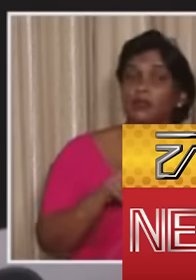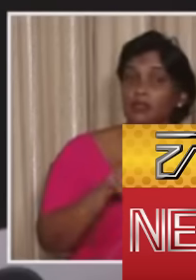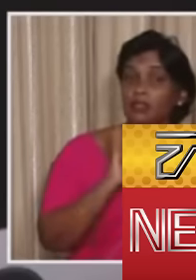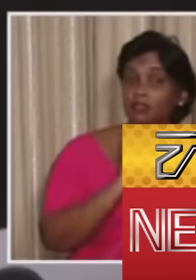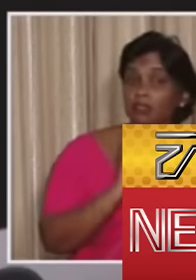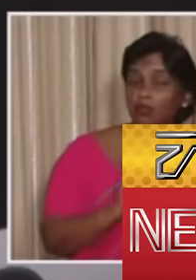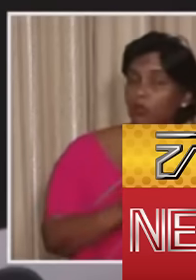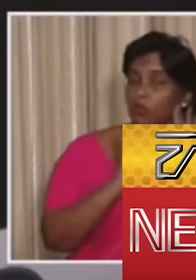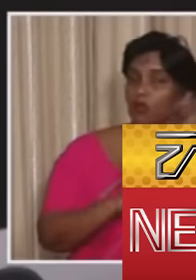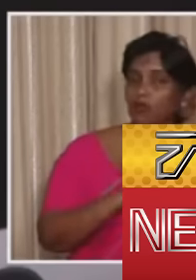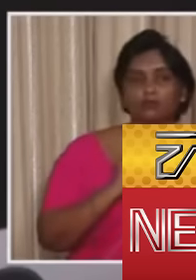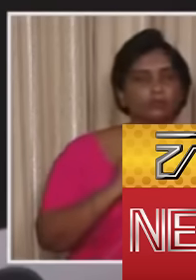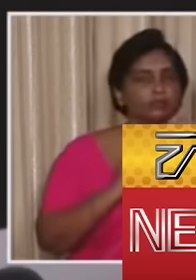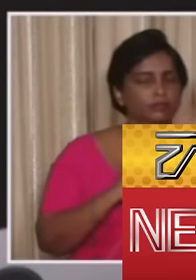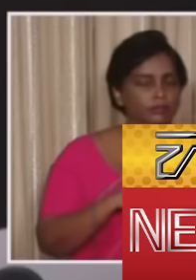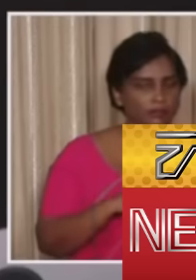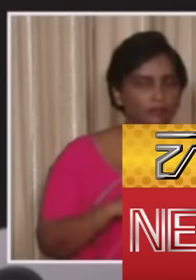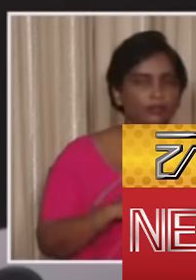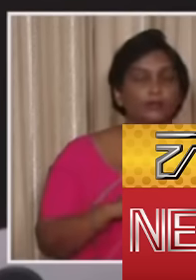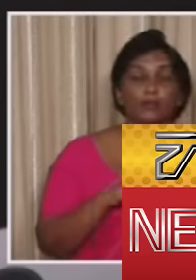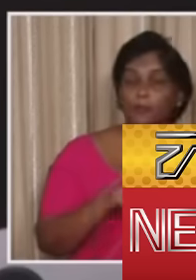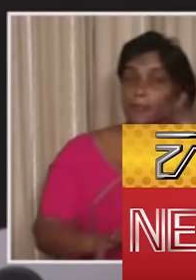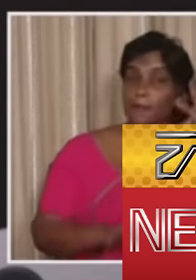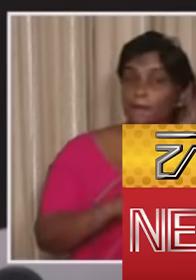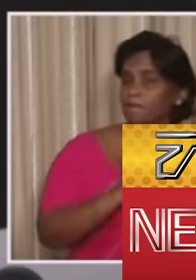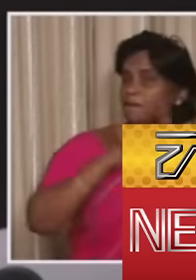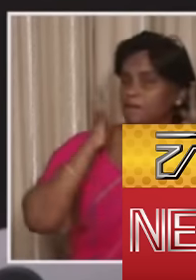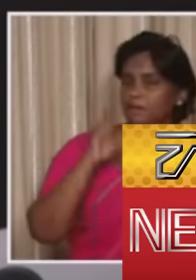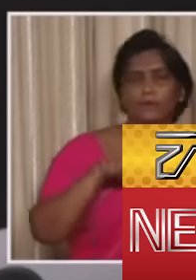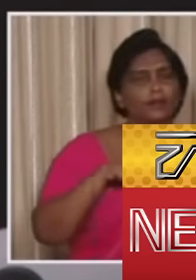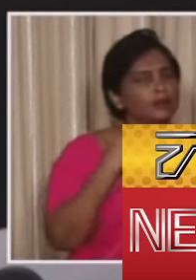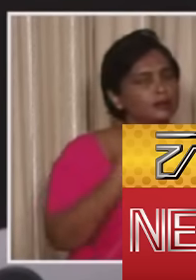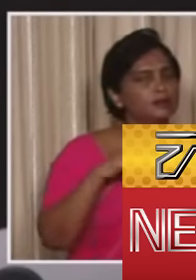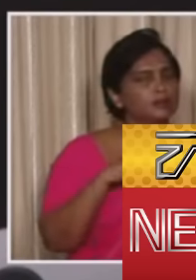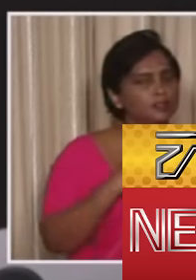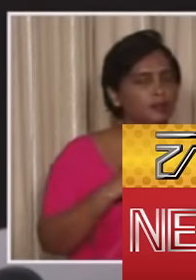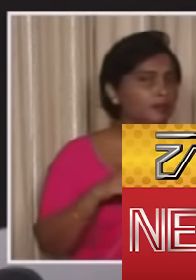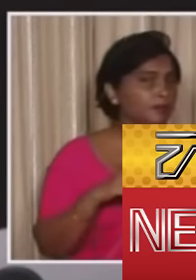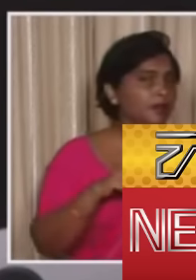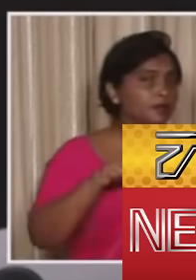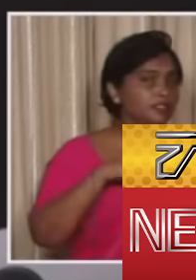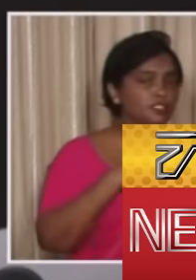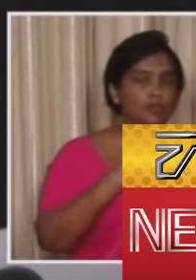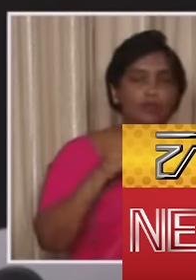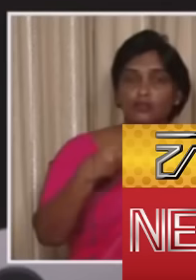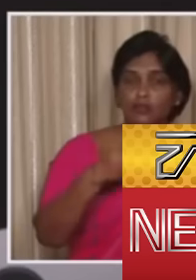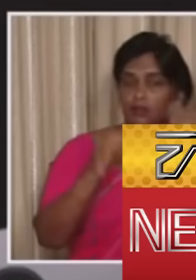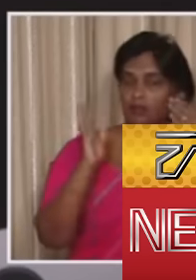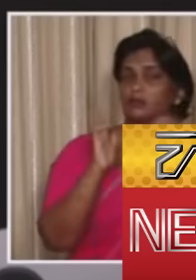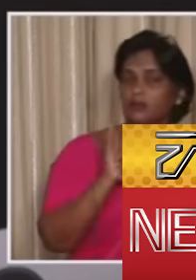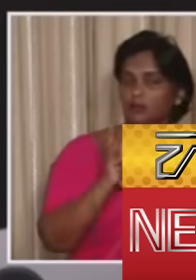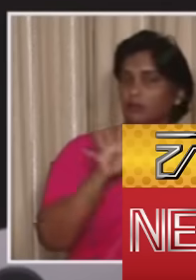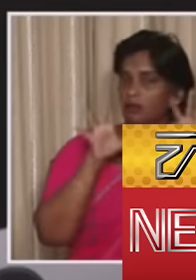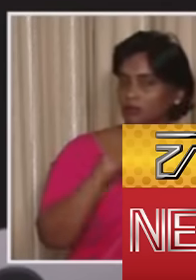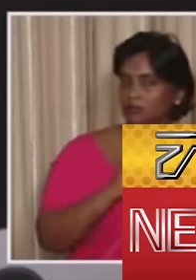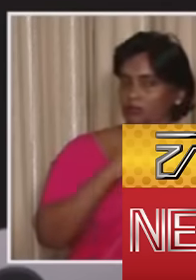තාක්ෂණය මත ලෝකයේ ඉස්සරහට ගමන් කරමින් තිබෙනවා. අද ලෝකයේ දැවැන්තම සමාගම් ප්‍රධානම සමාගම් මුදුකාංග වෙළඳපොළේ දැවැන්ත ආධිපත්‍ය